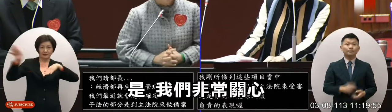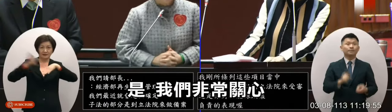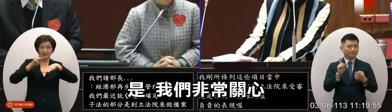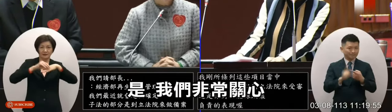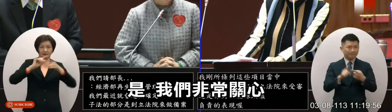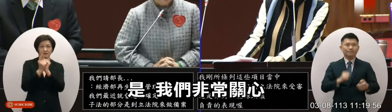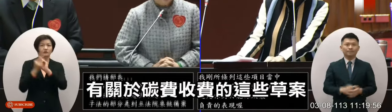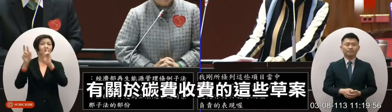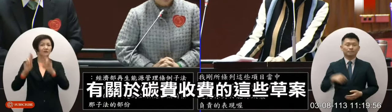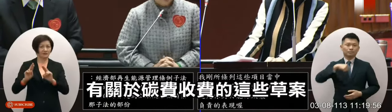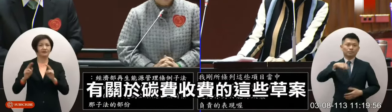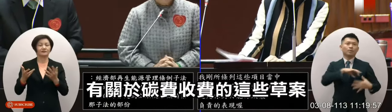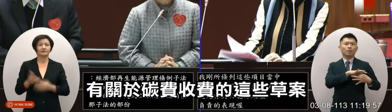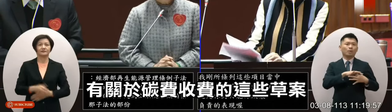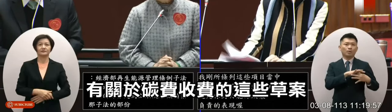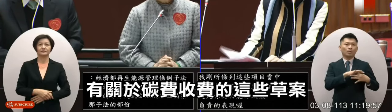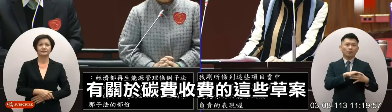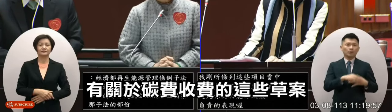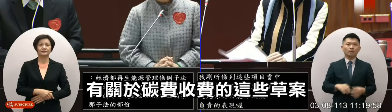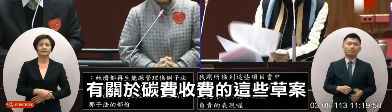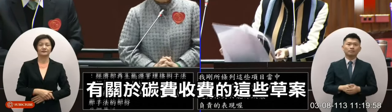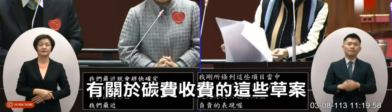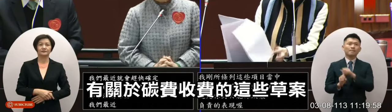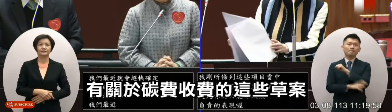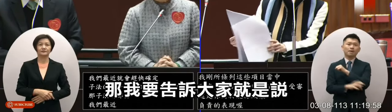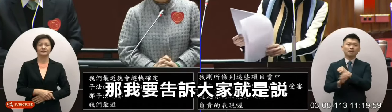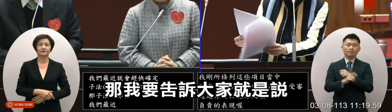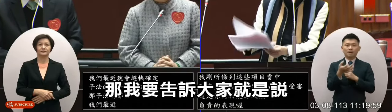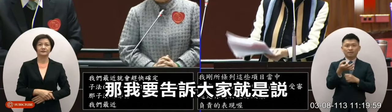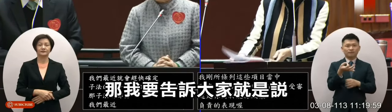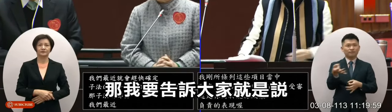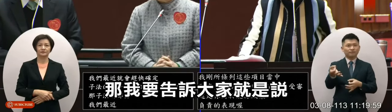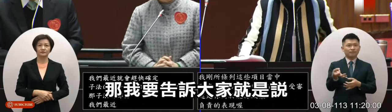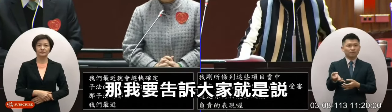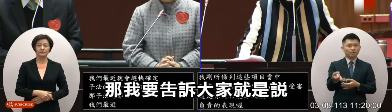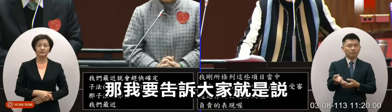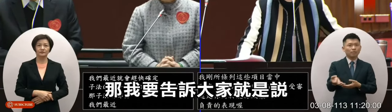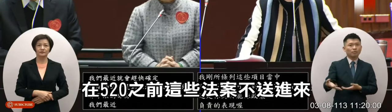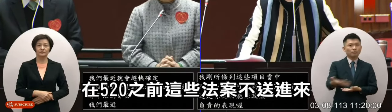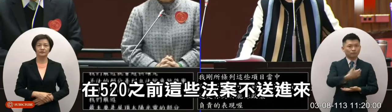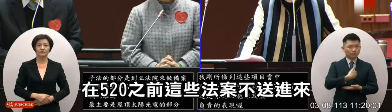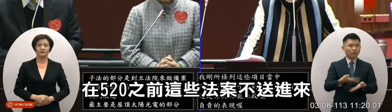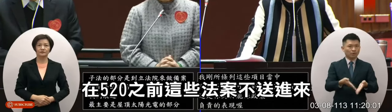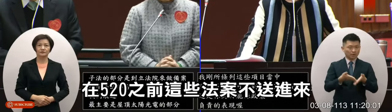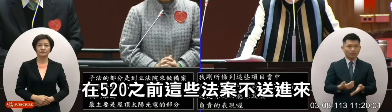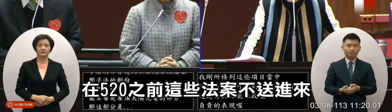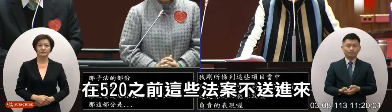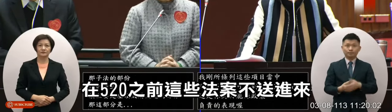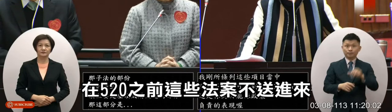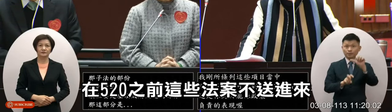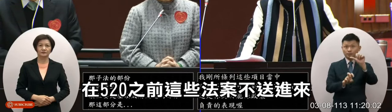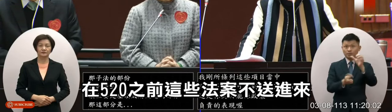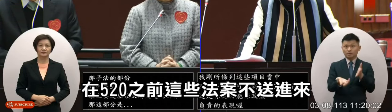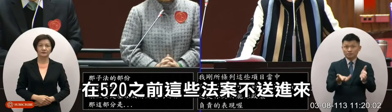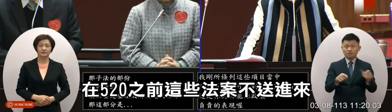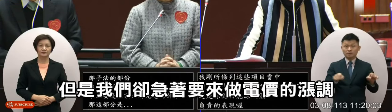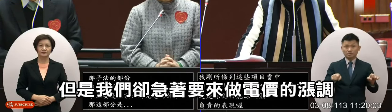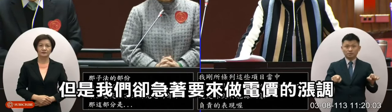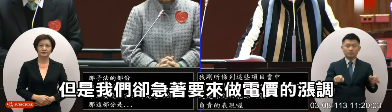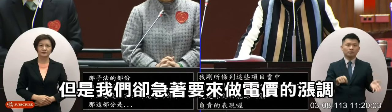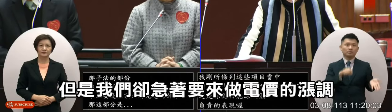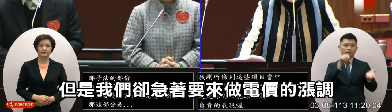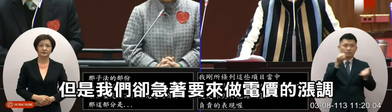们非常关心有关于碳费收费的这些草案。那我要告诉大家，就是说，在520之前，这些法案不送进来，